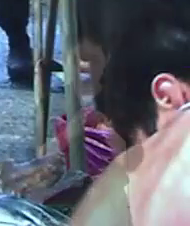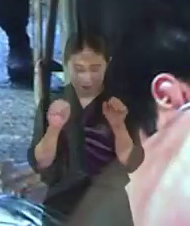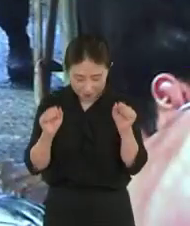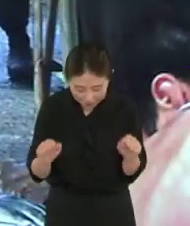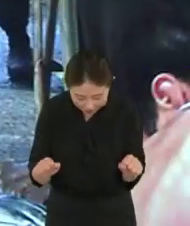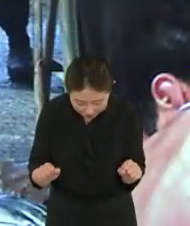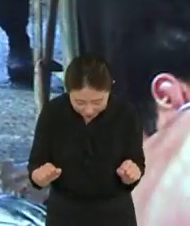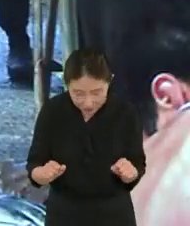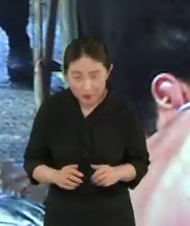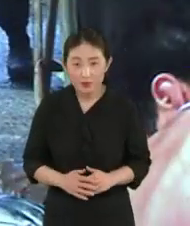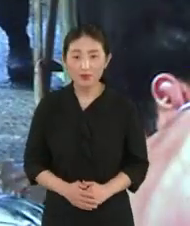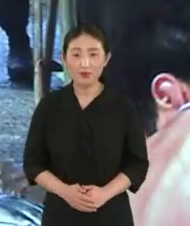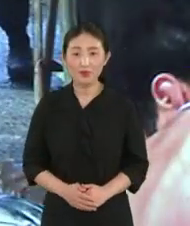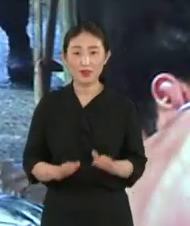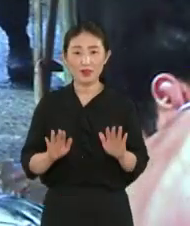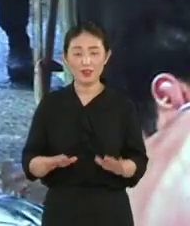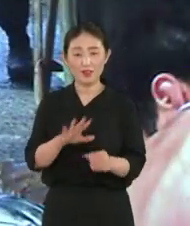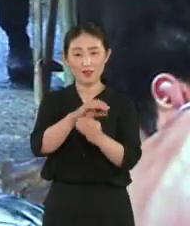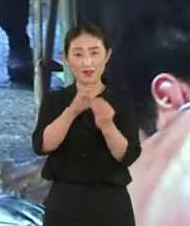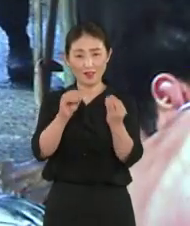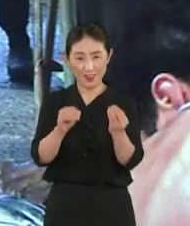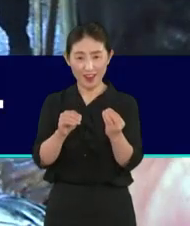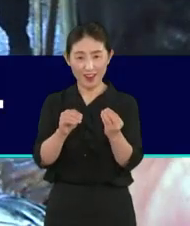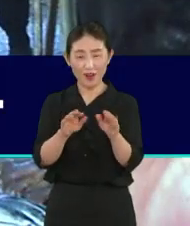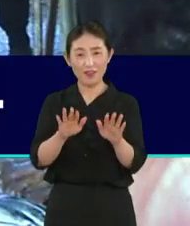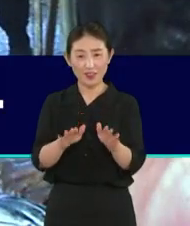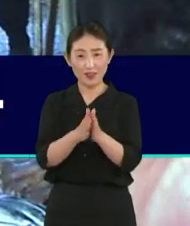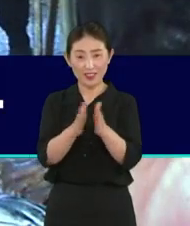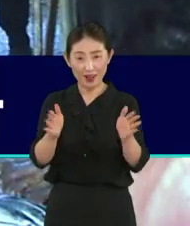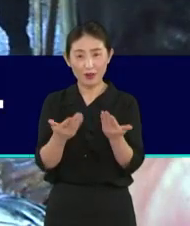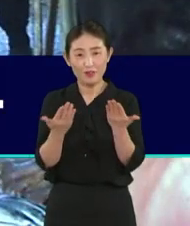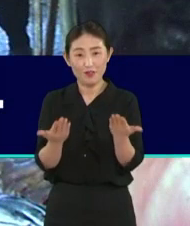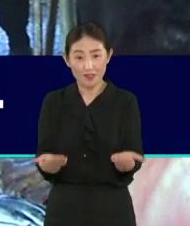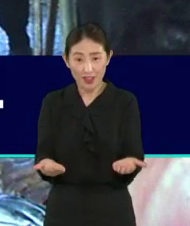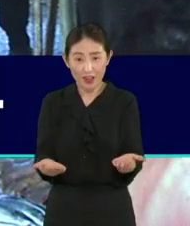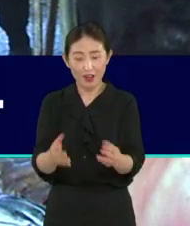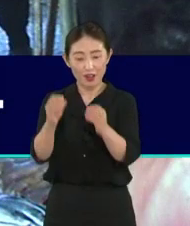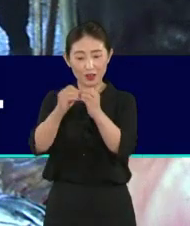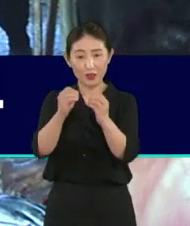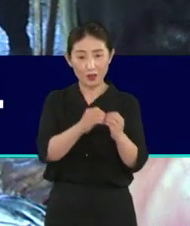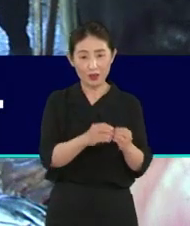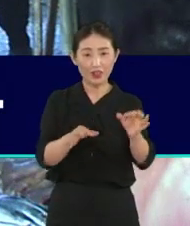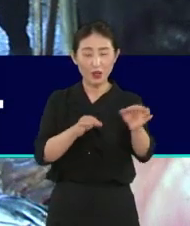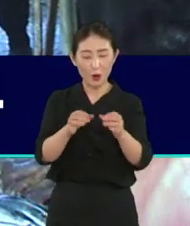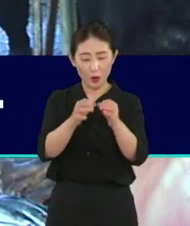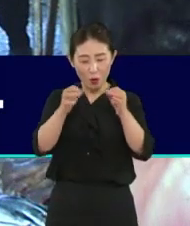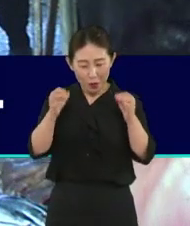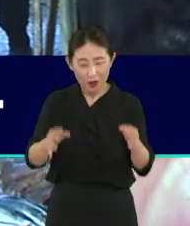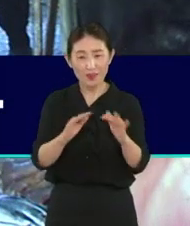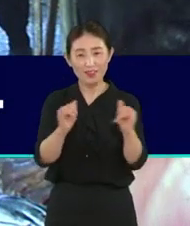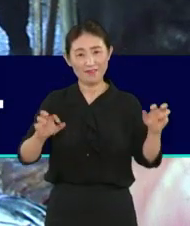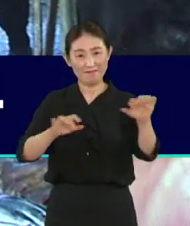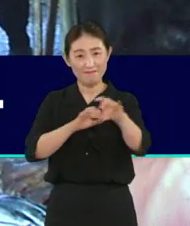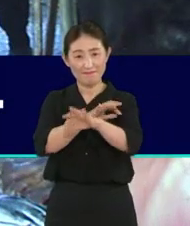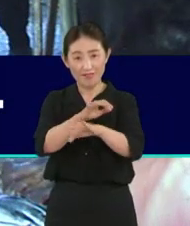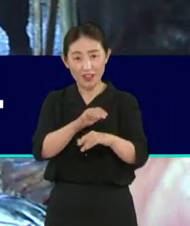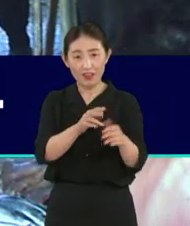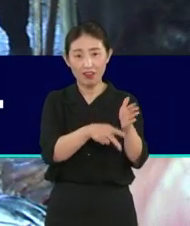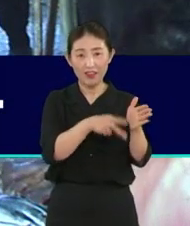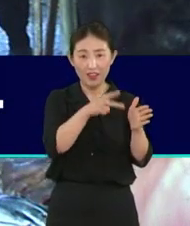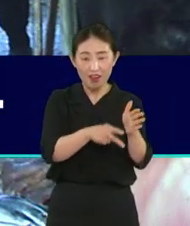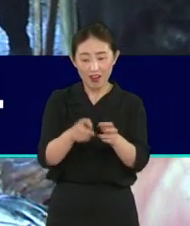여러분 안녕하십니까 본격적인 추석 연휴가 시작된 오늘 전통시장은 모처럼만의 대목을 맞았습니다 역과